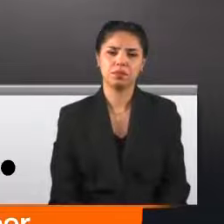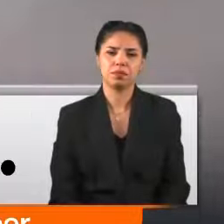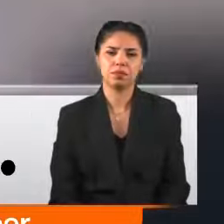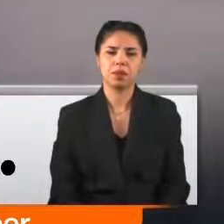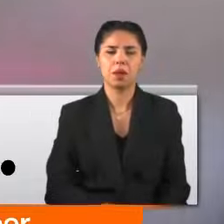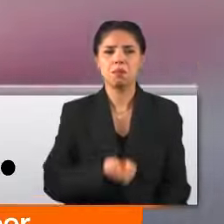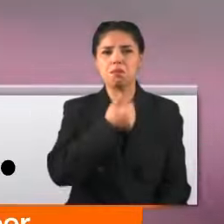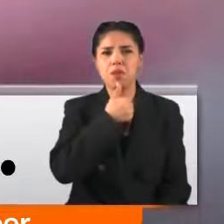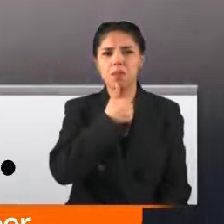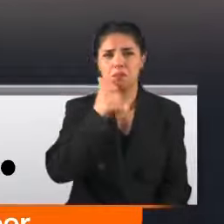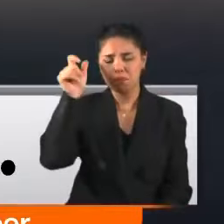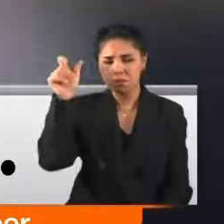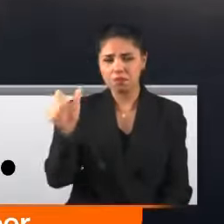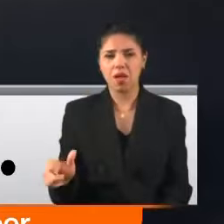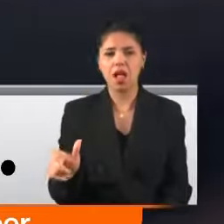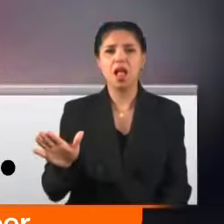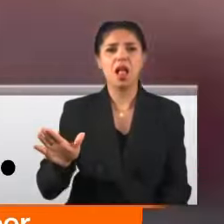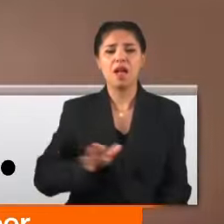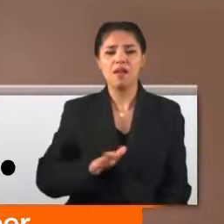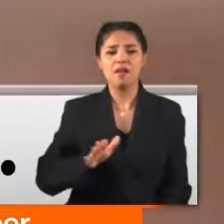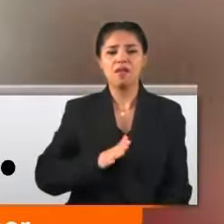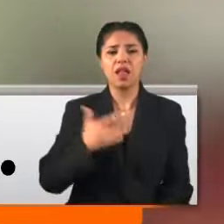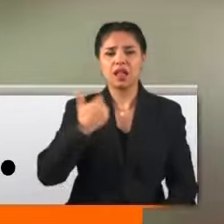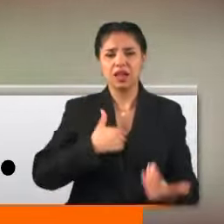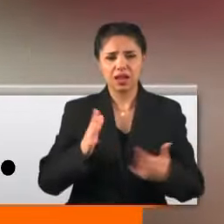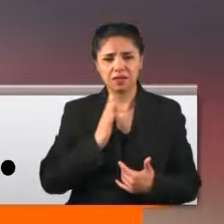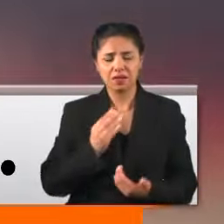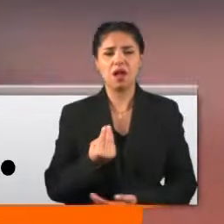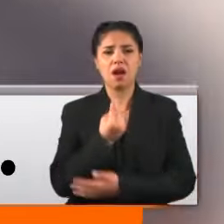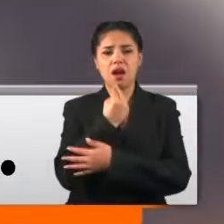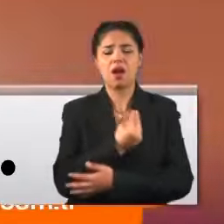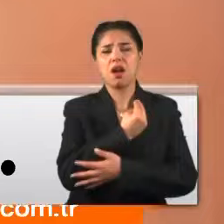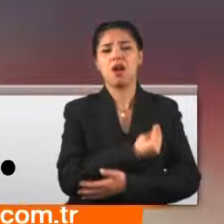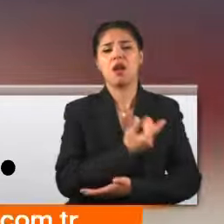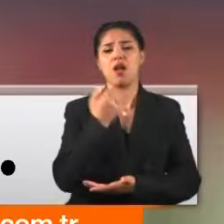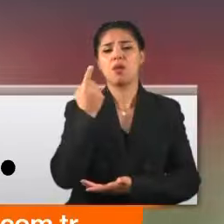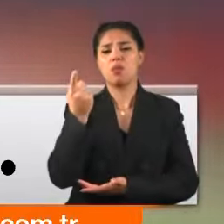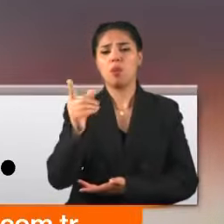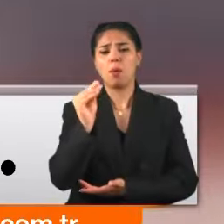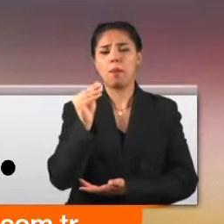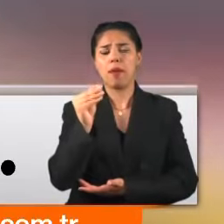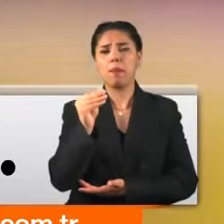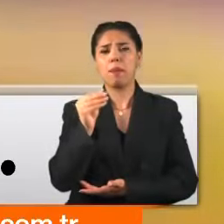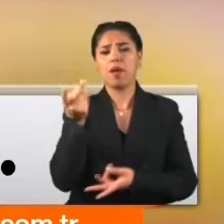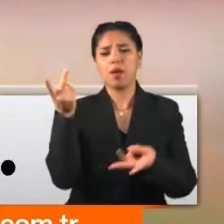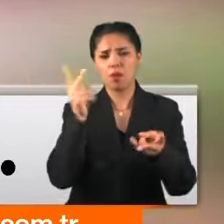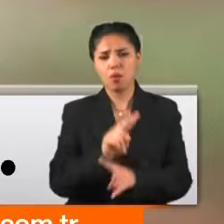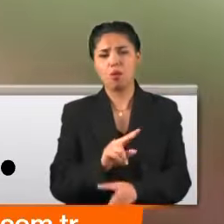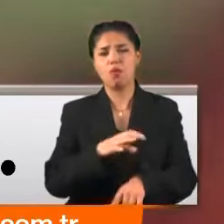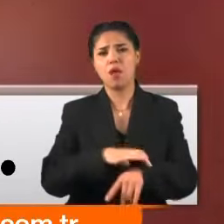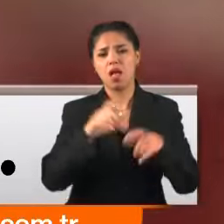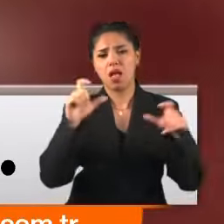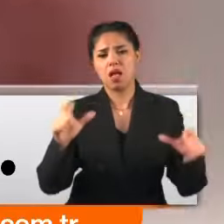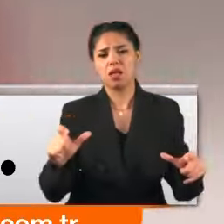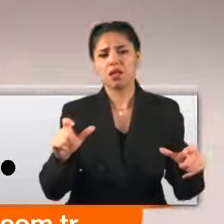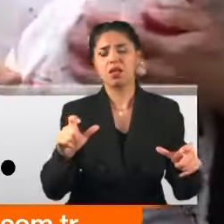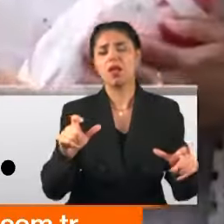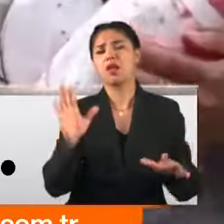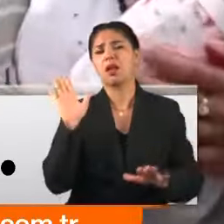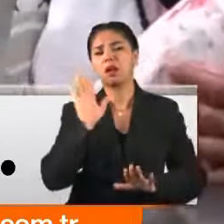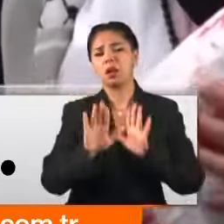Babalara yaralı yavrularını kucaklarında taşıtan, bebek cenazeleriyle yarı zamanlı hizmet veren hastanelerin kapısını çaldıran